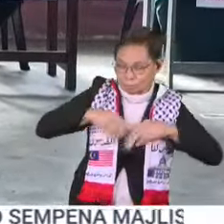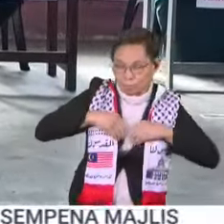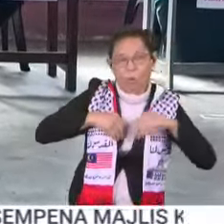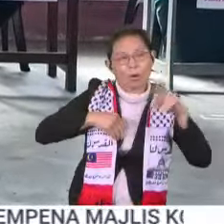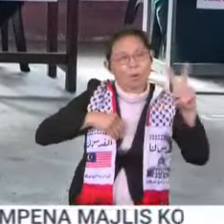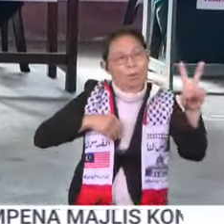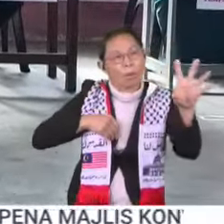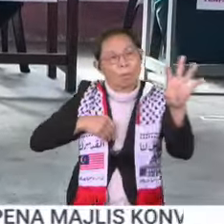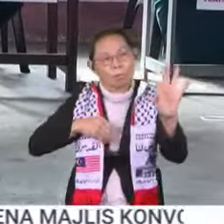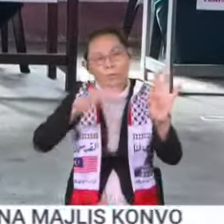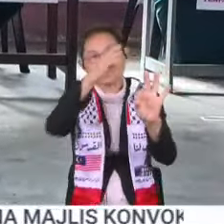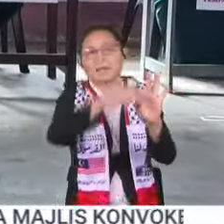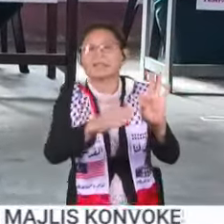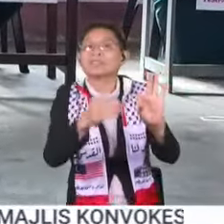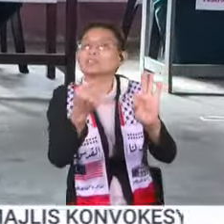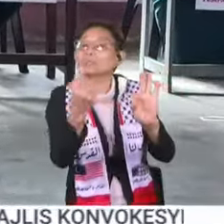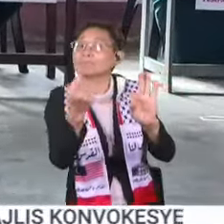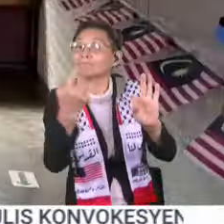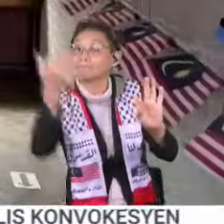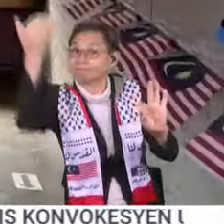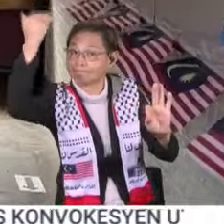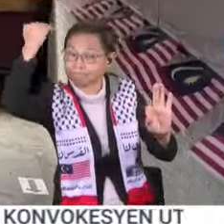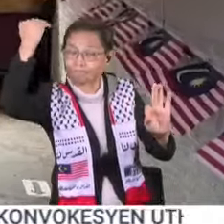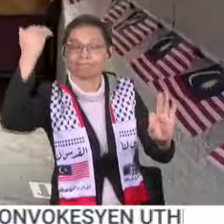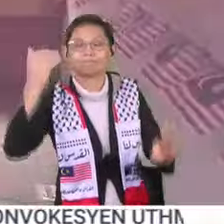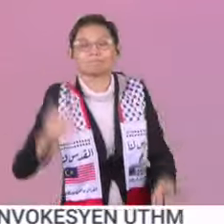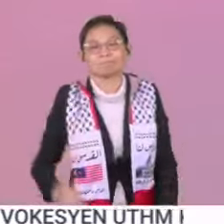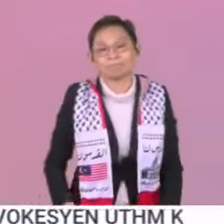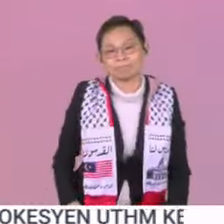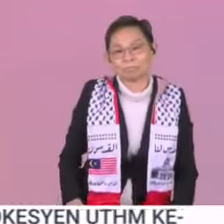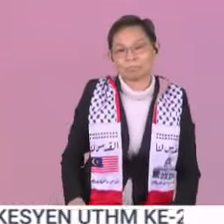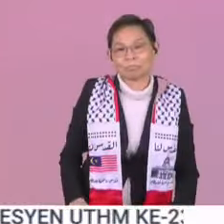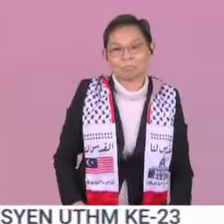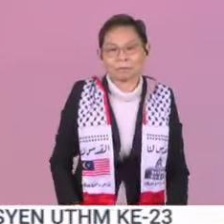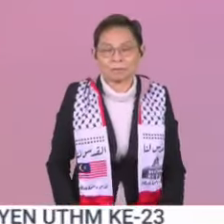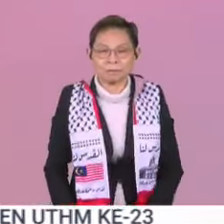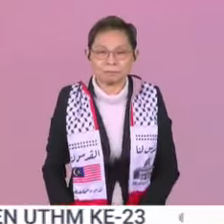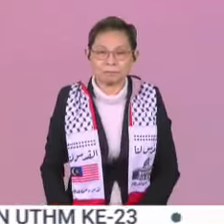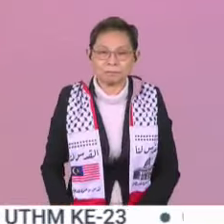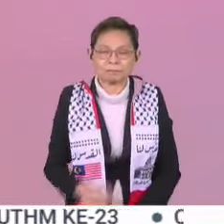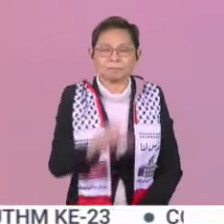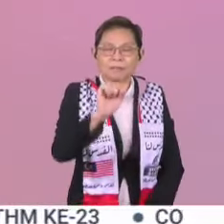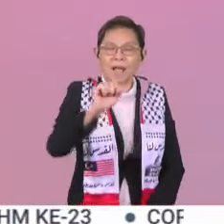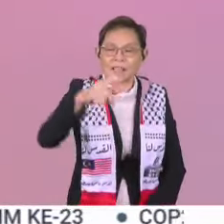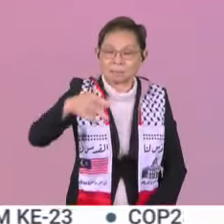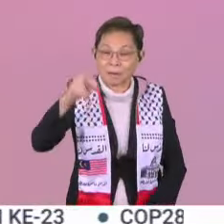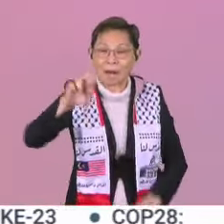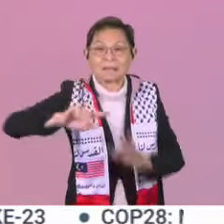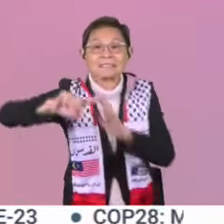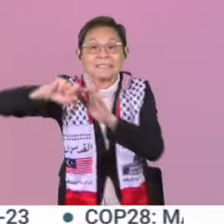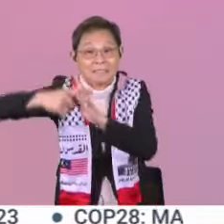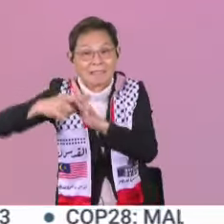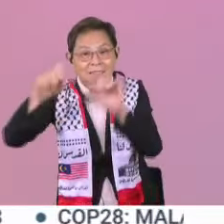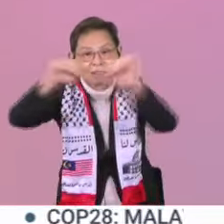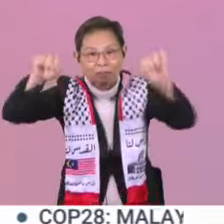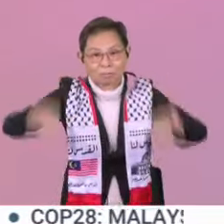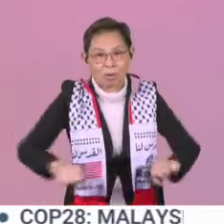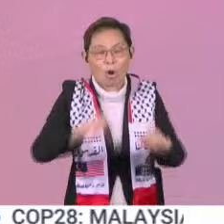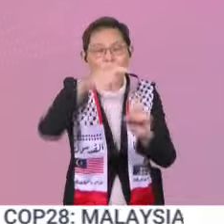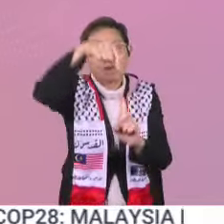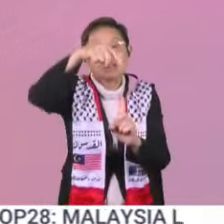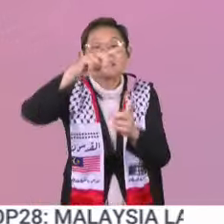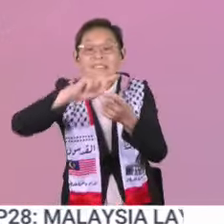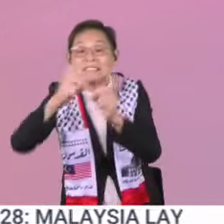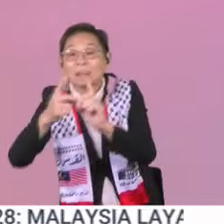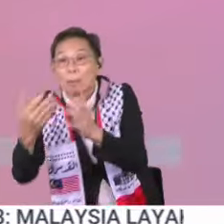pada 29 November lalu. SPR akan memperkenalkan sistem pendigitalan